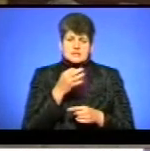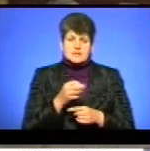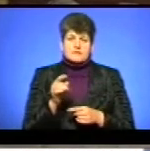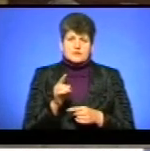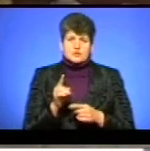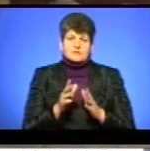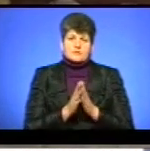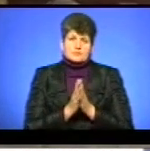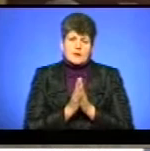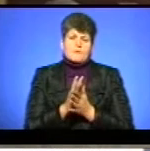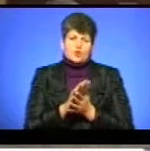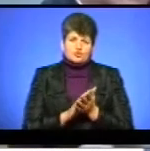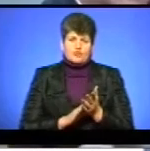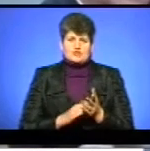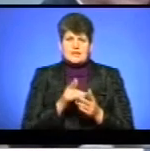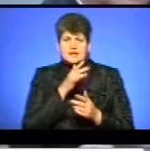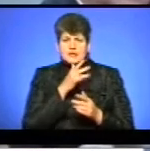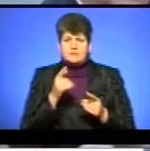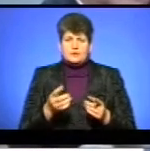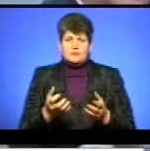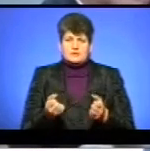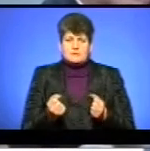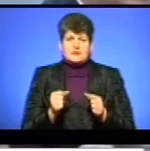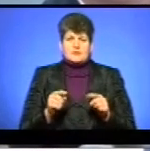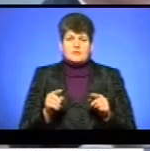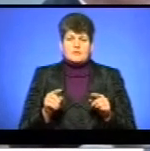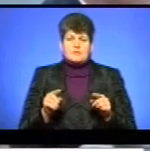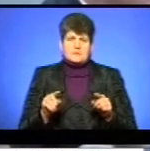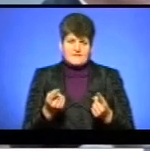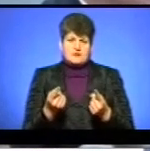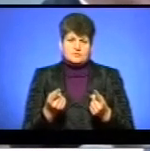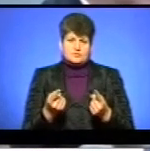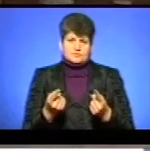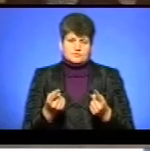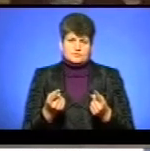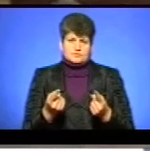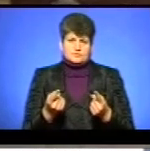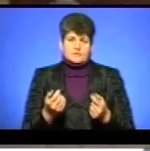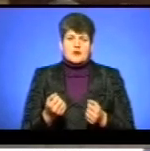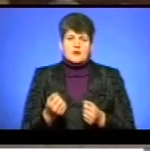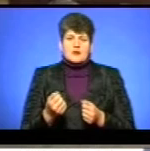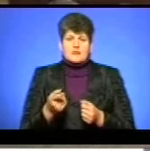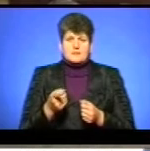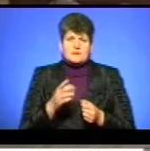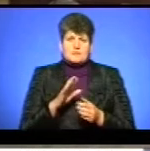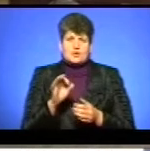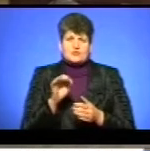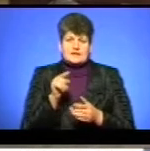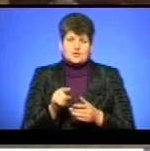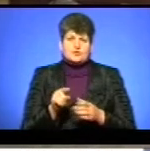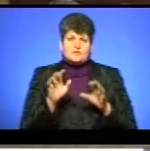клопотання про продовження терміну утримання обвинуваченого Сергія Франєва під вартою. Враховуючи те, що вироб не вступив в законну